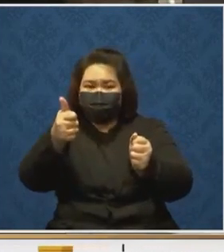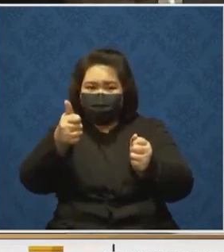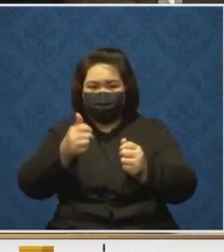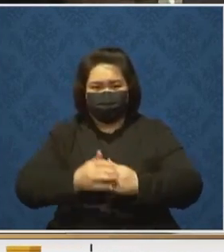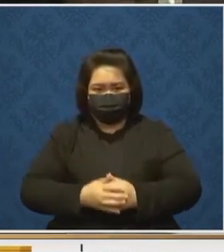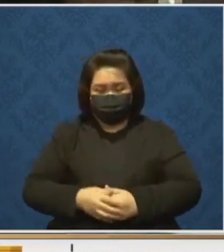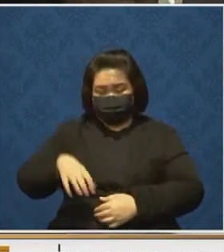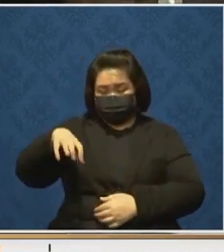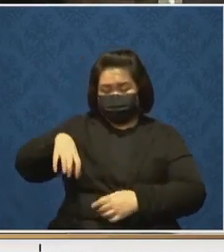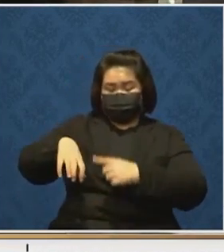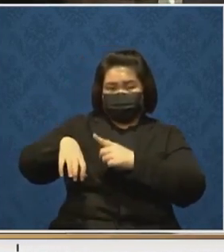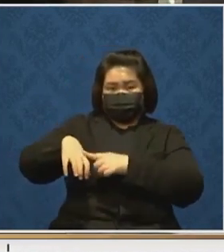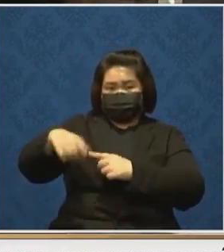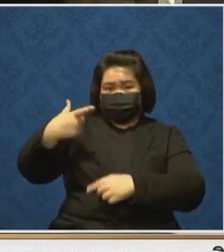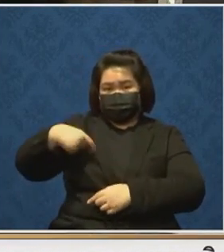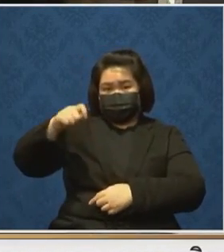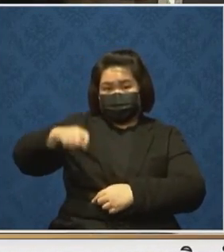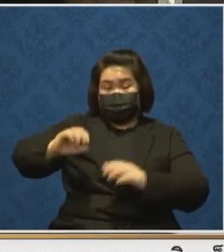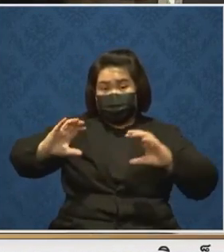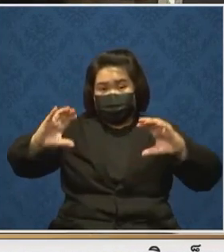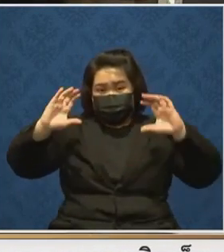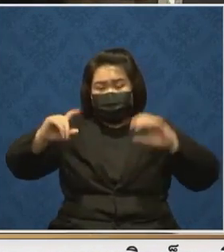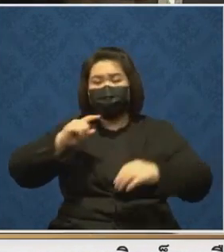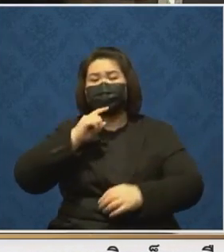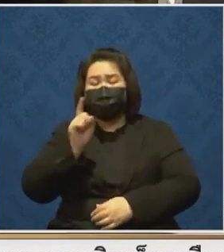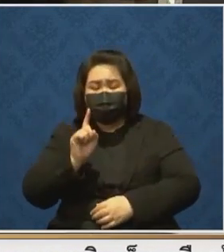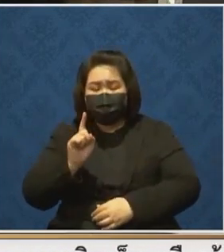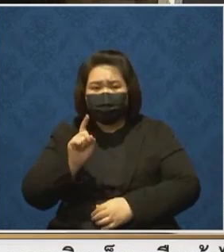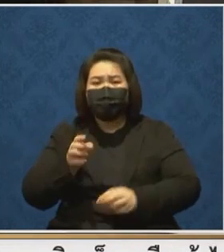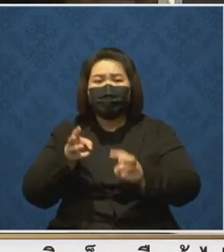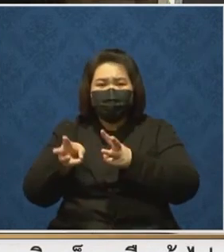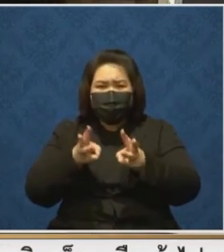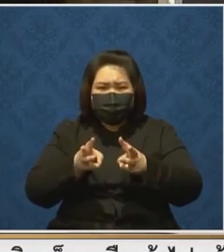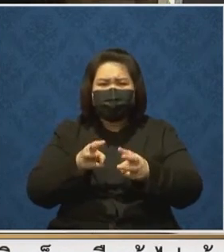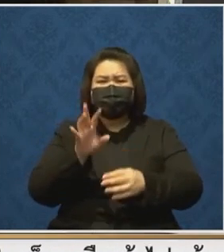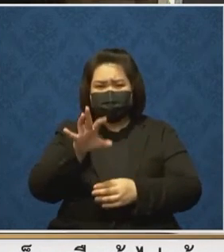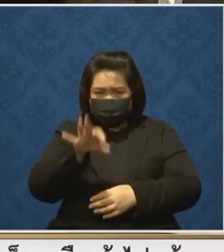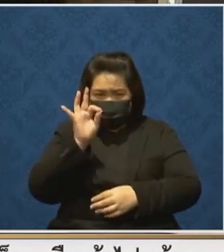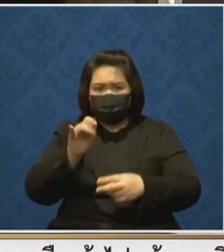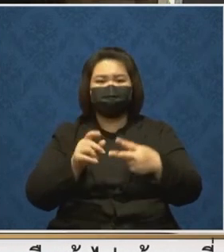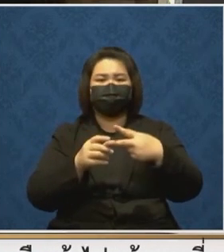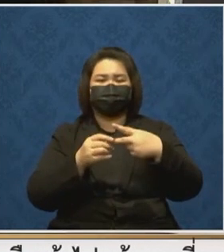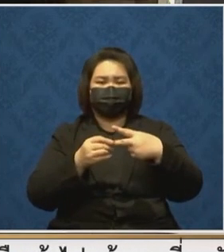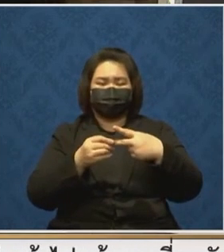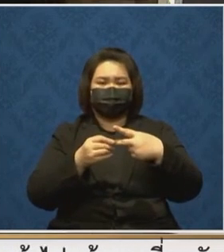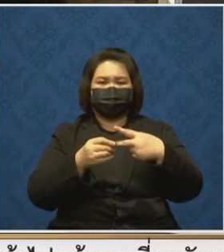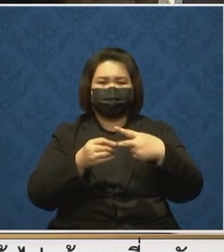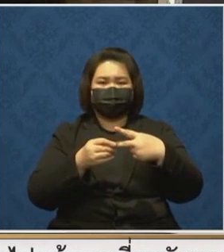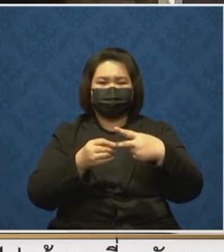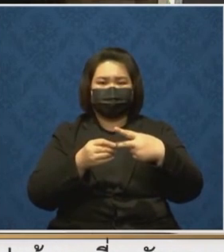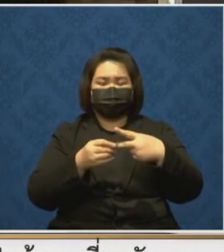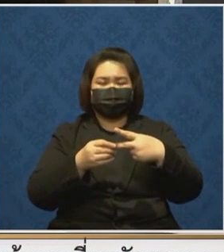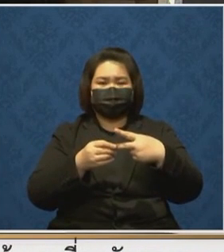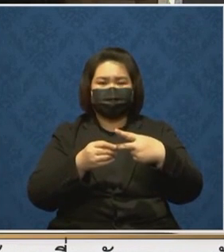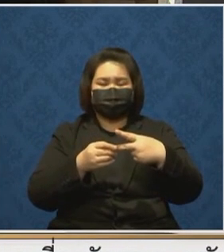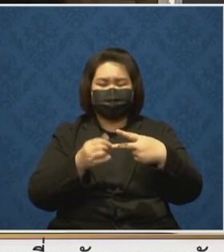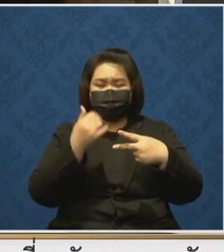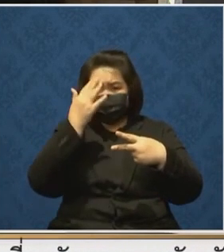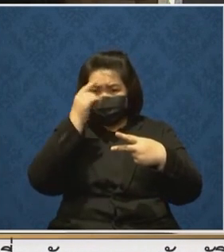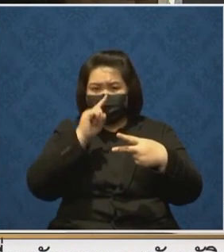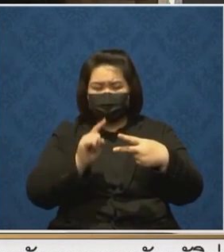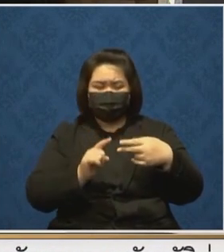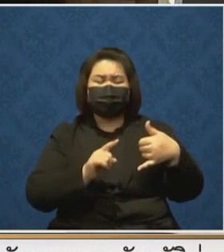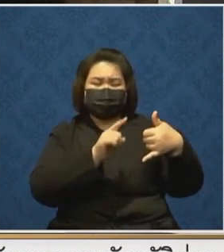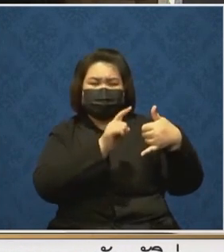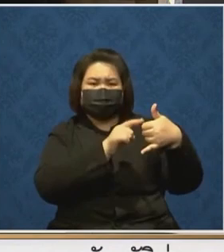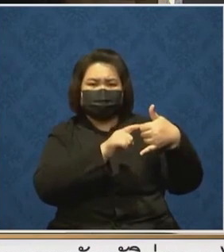ภาท้ายของนังสือของสำหรงงในการสงสุได้เสนอให้เลือกใช้วิธีการแก้ไปัหาตามแนวทางที่สองคือให้ผเอกประยุต